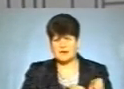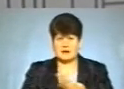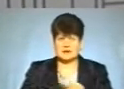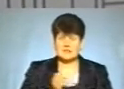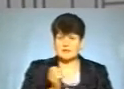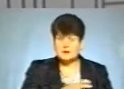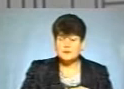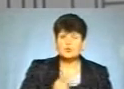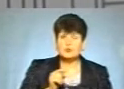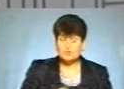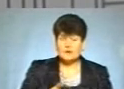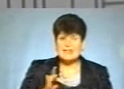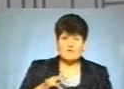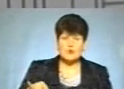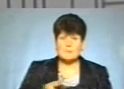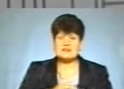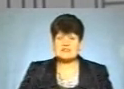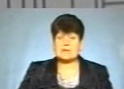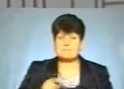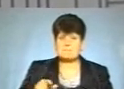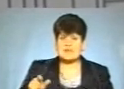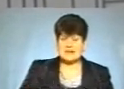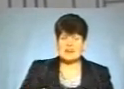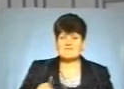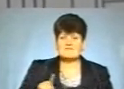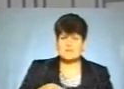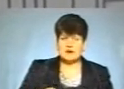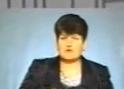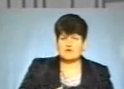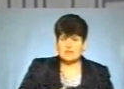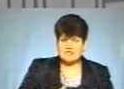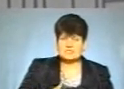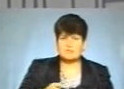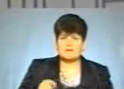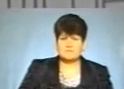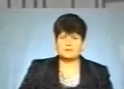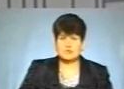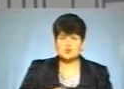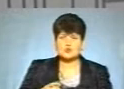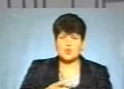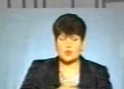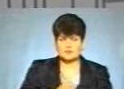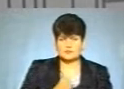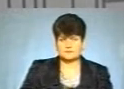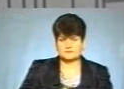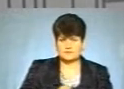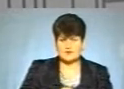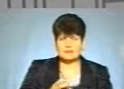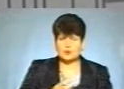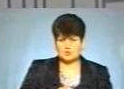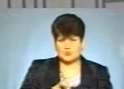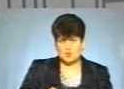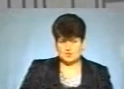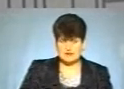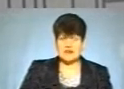Тому європейські партнери вимагають від нас, і ми вимагаємо від нашої влади, скорочувати функції, а не скорочувати людей. І вже